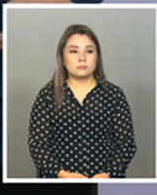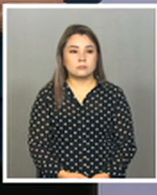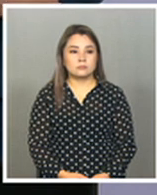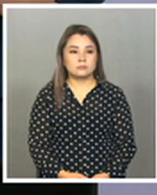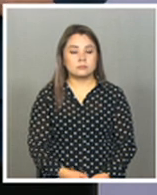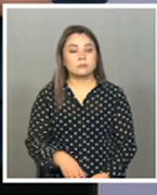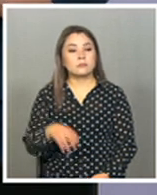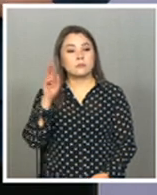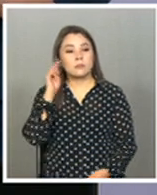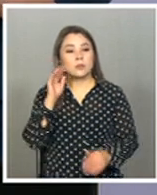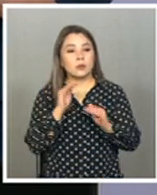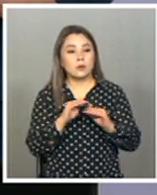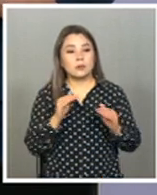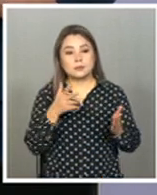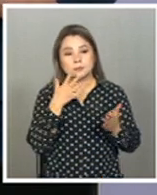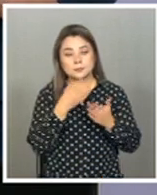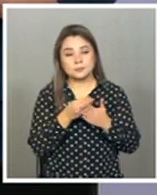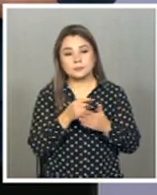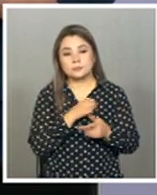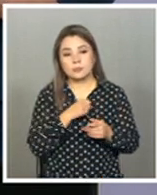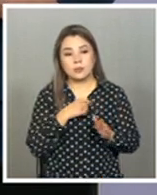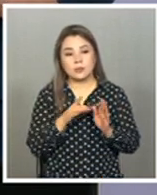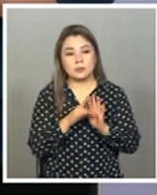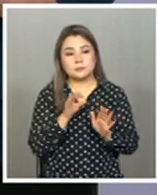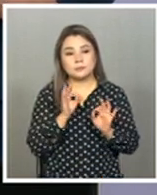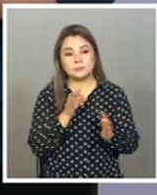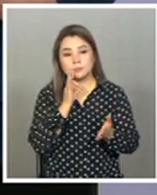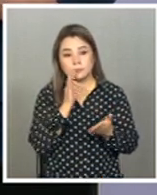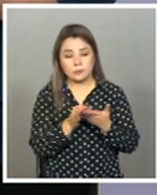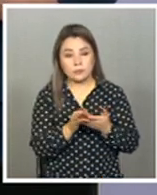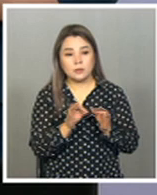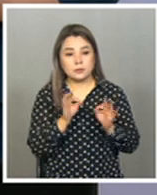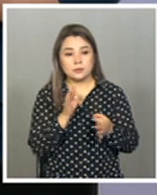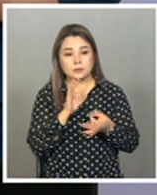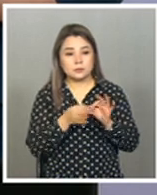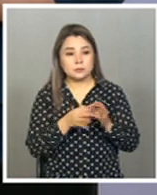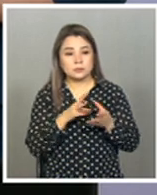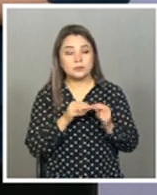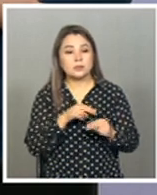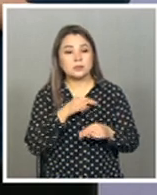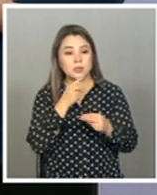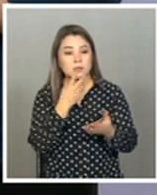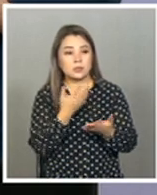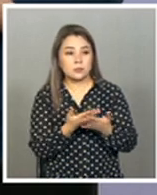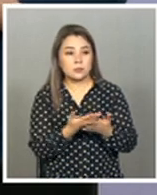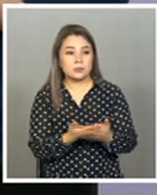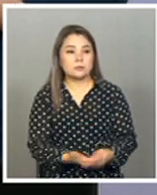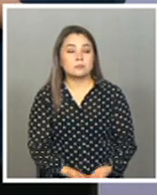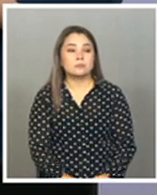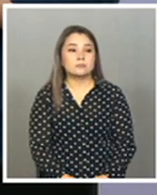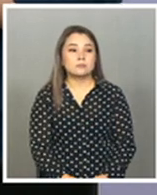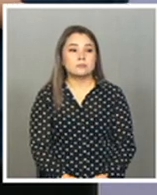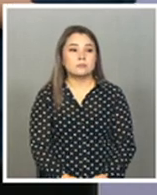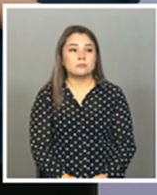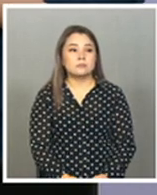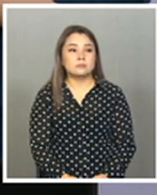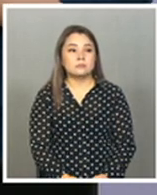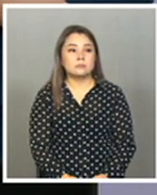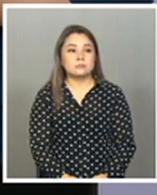Оқушылар, өз нұсқаларыңызды таңдап болсаңыздар, дұрыс жауапқа назар аударыңыздар.